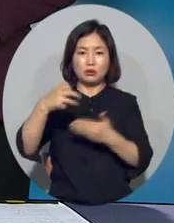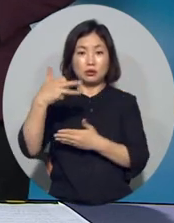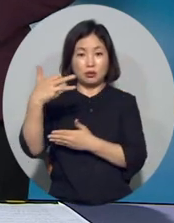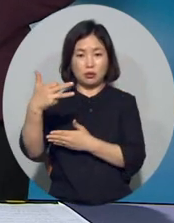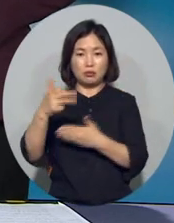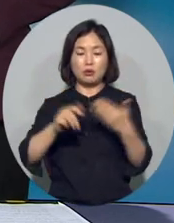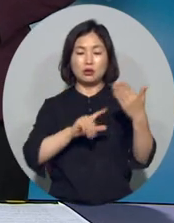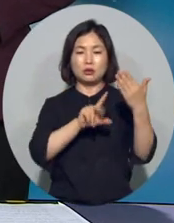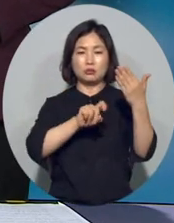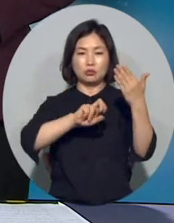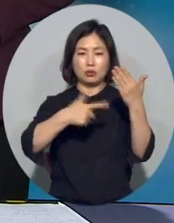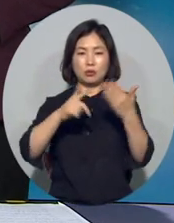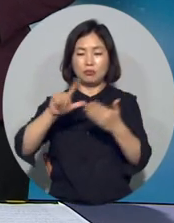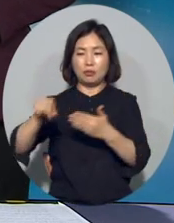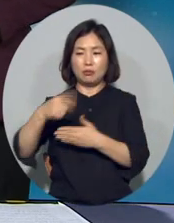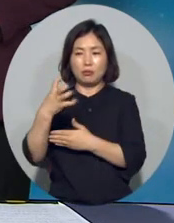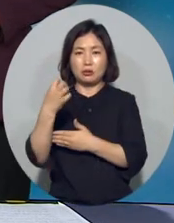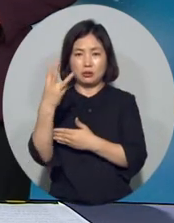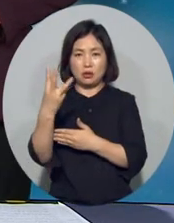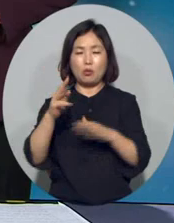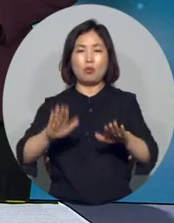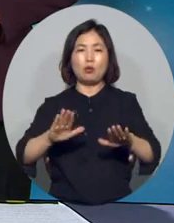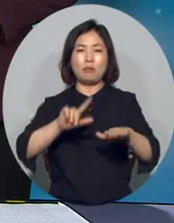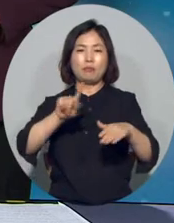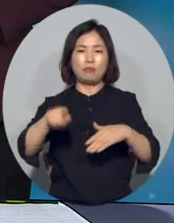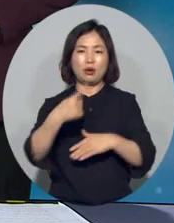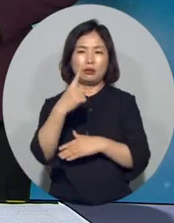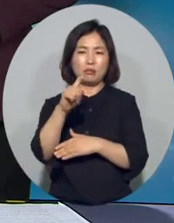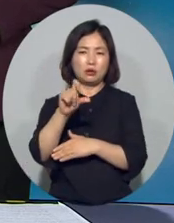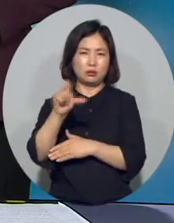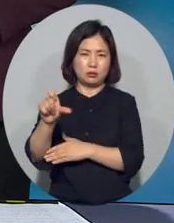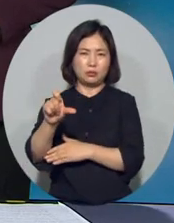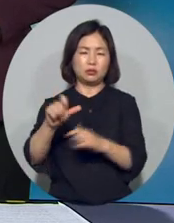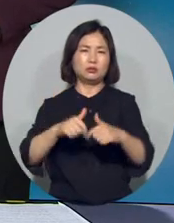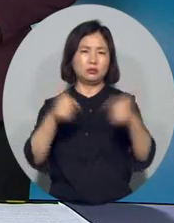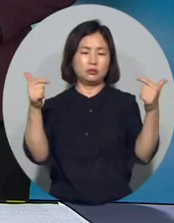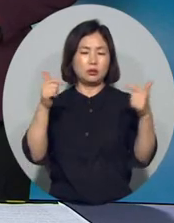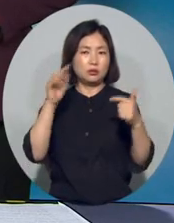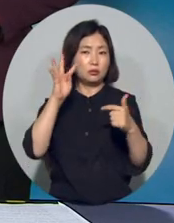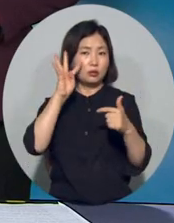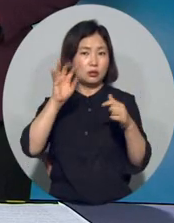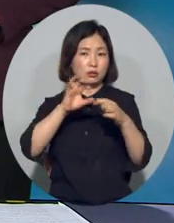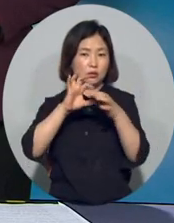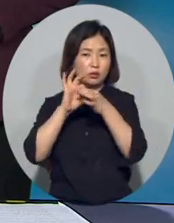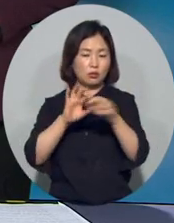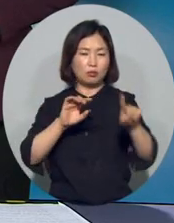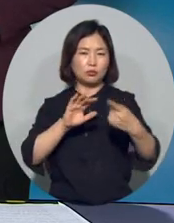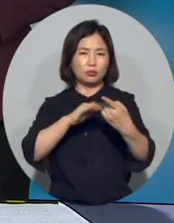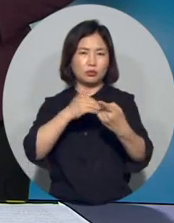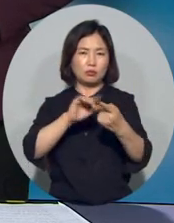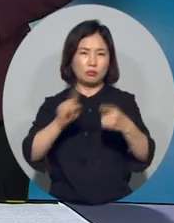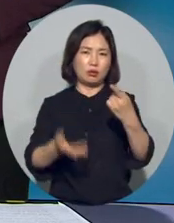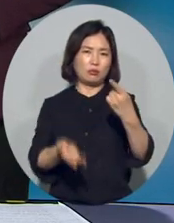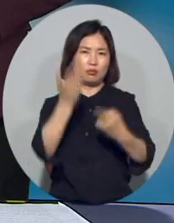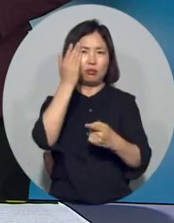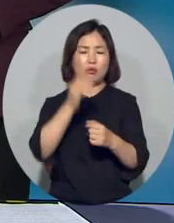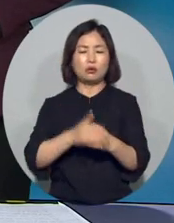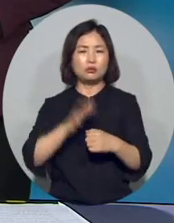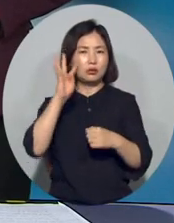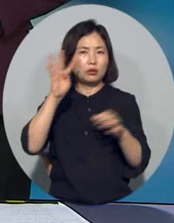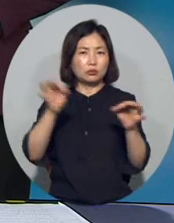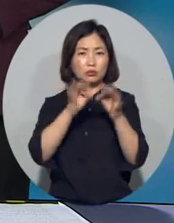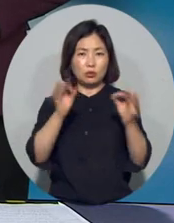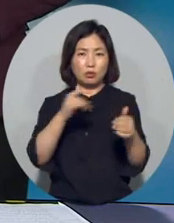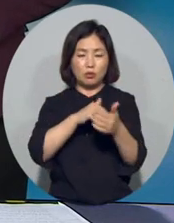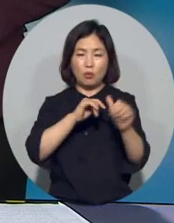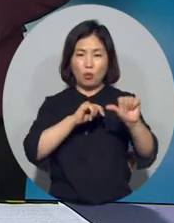118명, 26일 143명, 오늘 115명입니다. 나흘 연속 100명 이상을 기록하고 있습니다. 나흘 동안